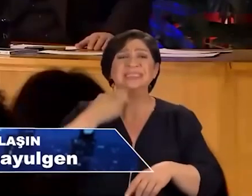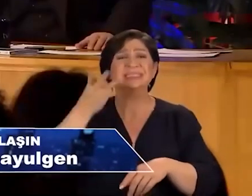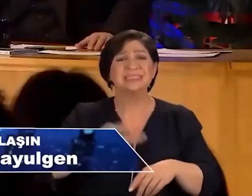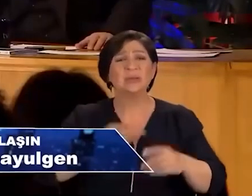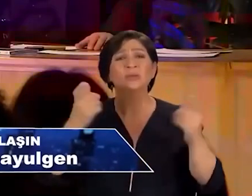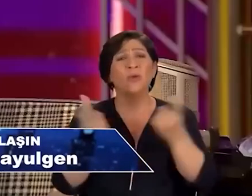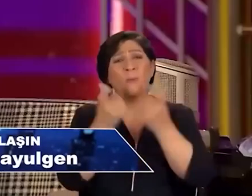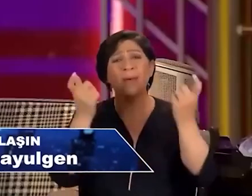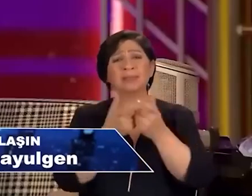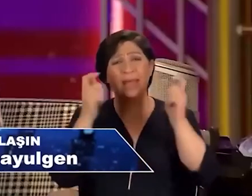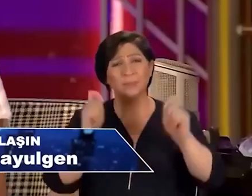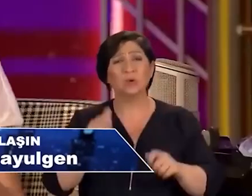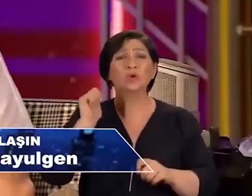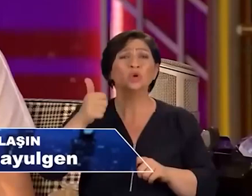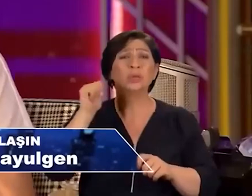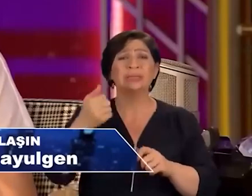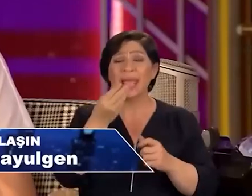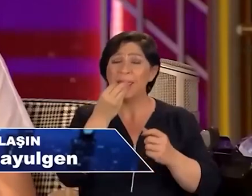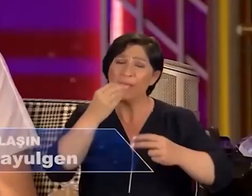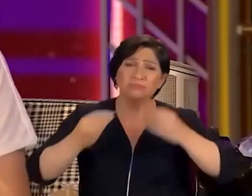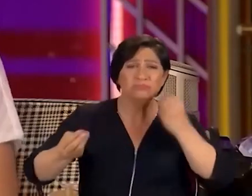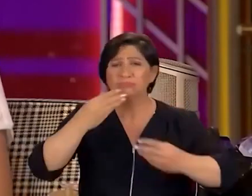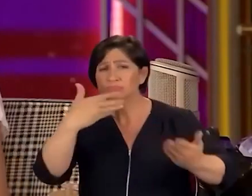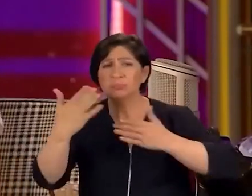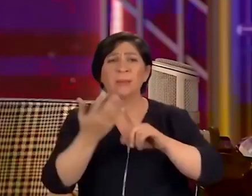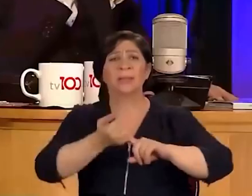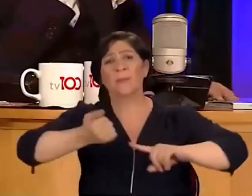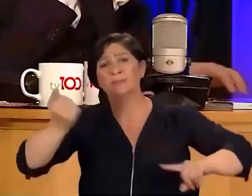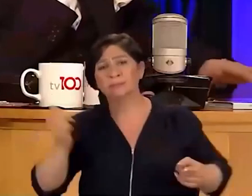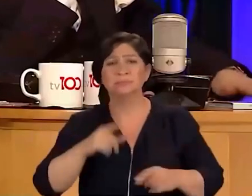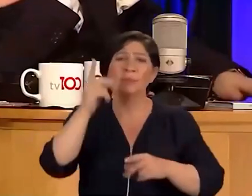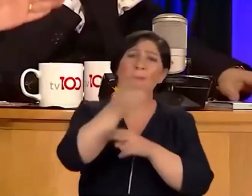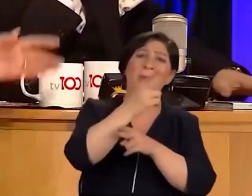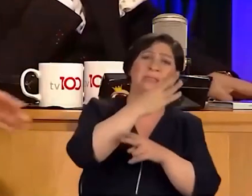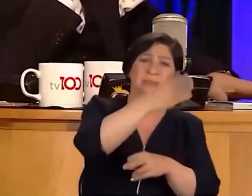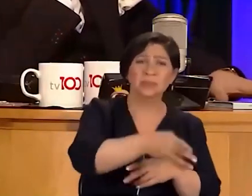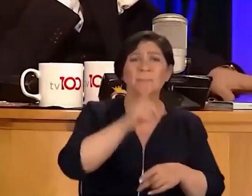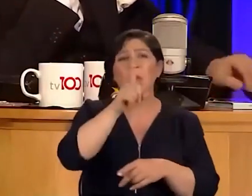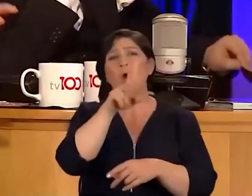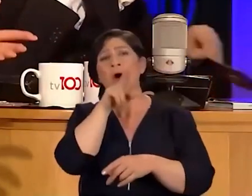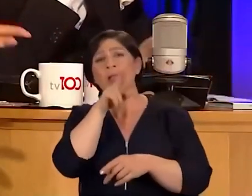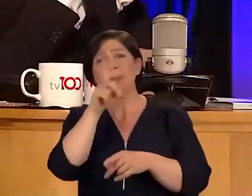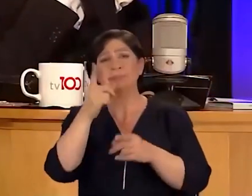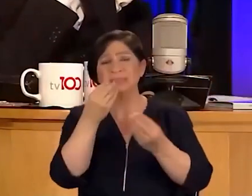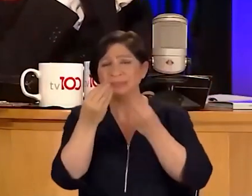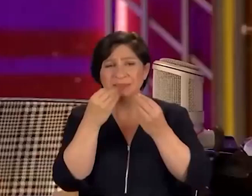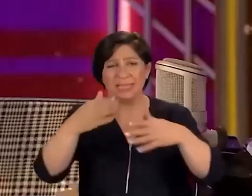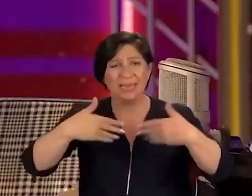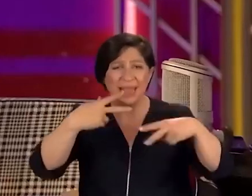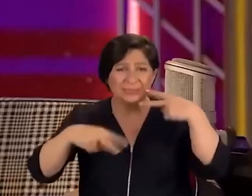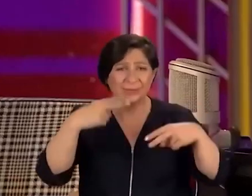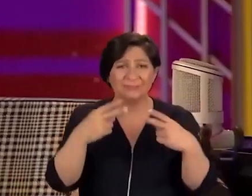saatlerce toplanmışızdır. Hmm. Günlerce yemek yemişizdir. Bir gün kebapçıda, bir gün balıkçıda, bir gün öğlen bir beach'te,